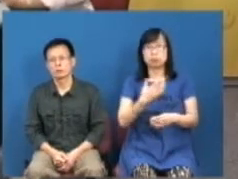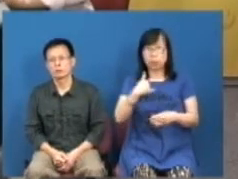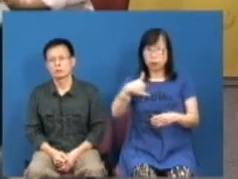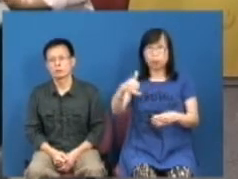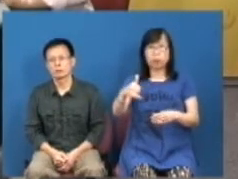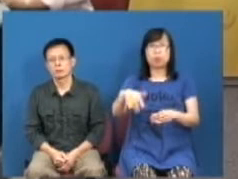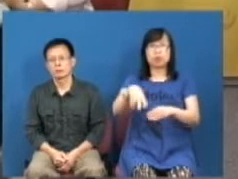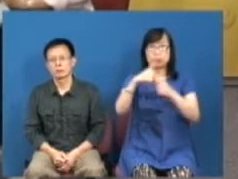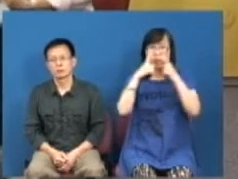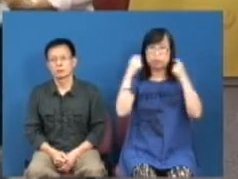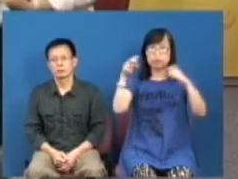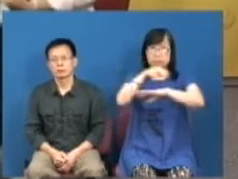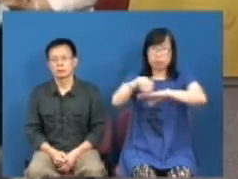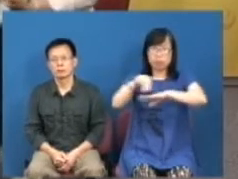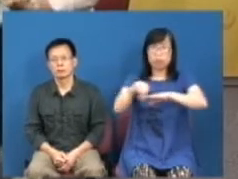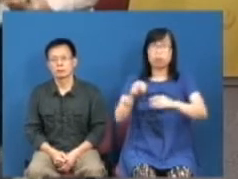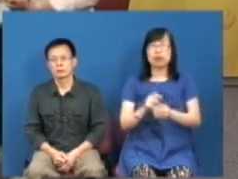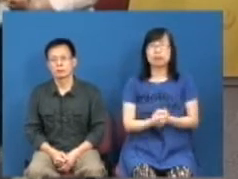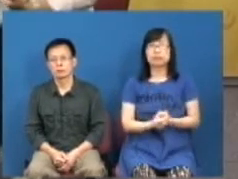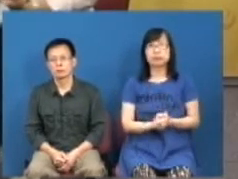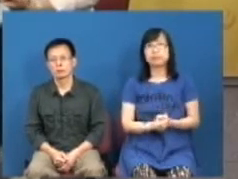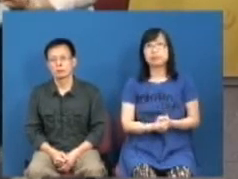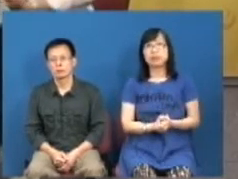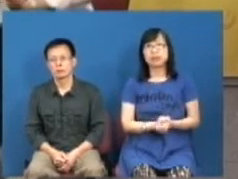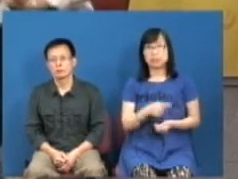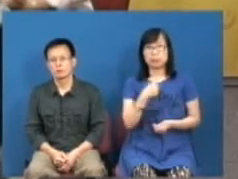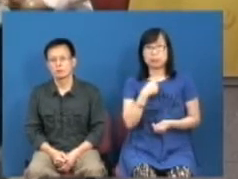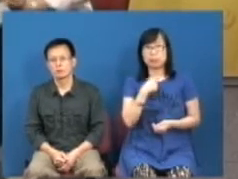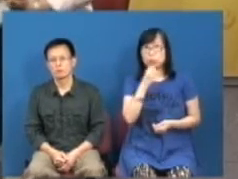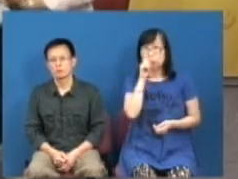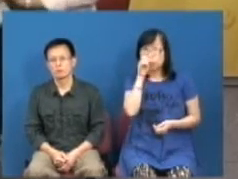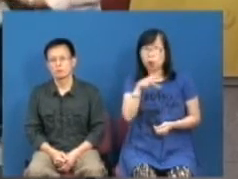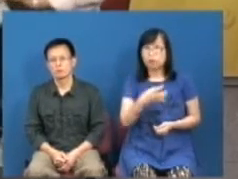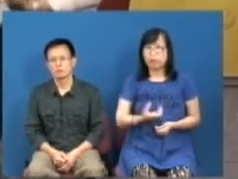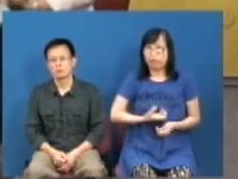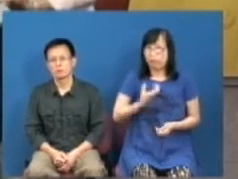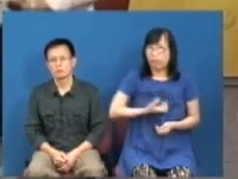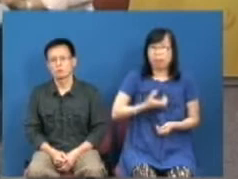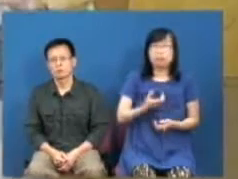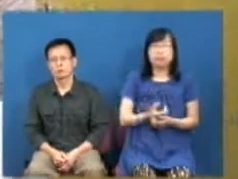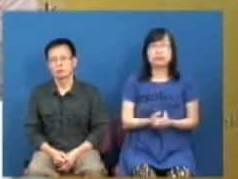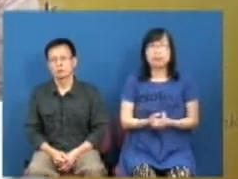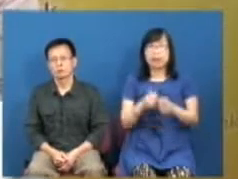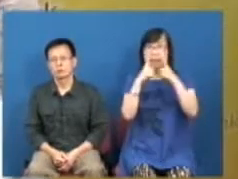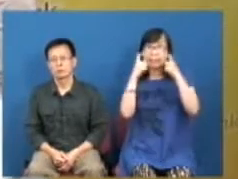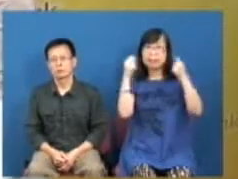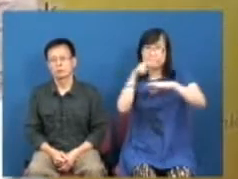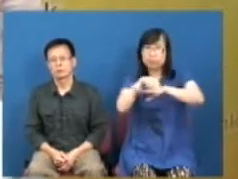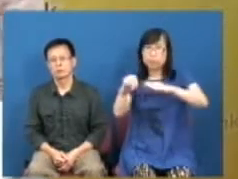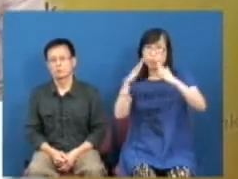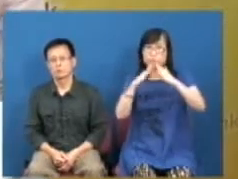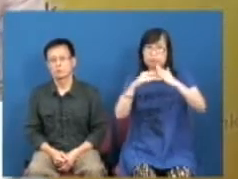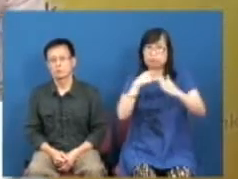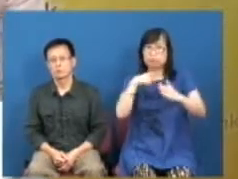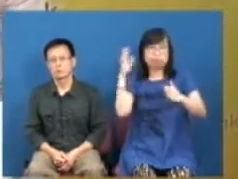員會去申請。不過咧講我係咁講，講開都要激氣。即要呻翻兩句，即係城規會咧，即係打屁股